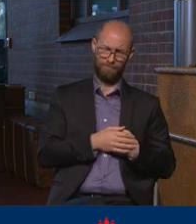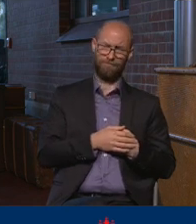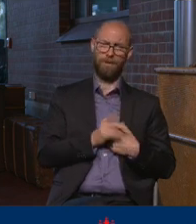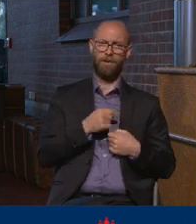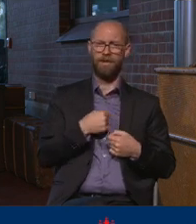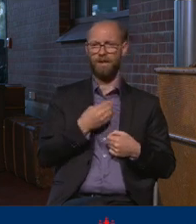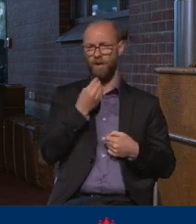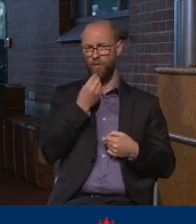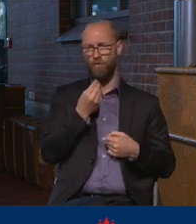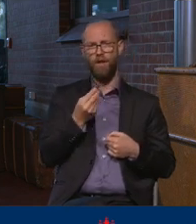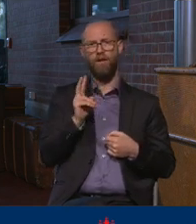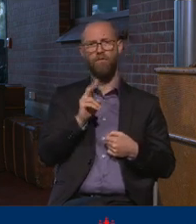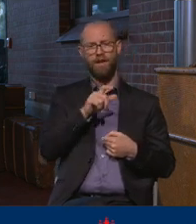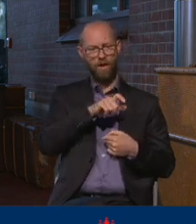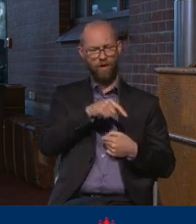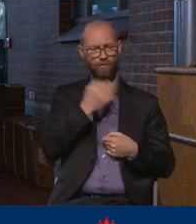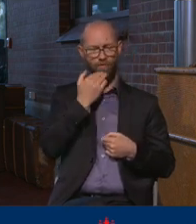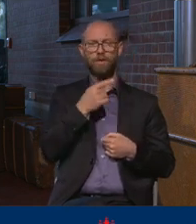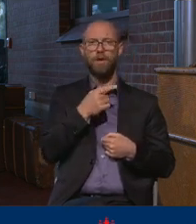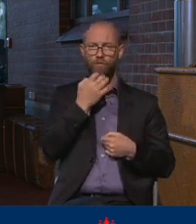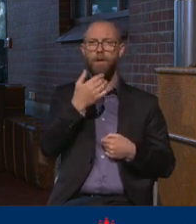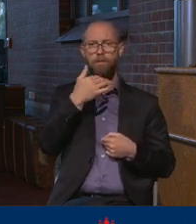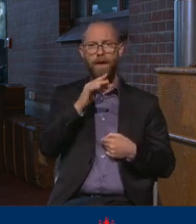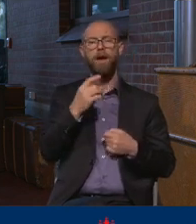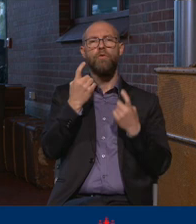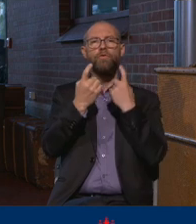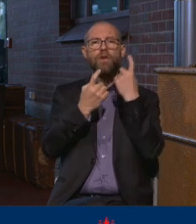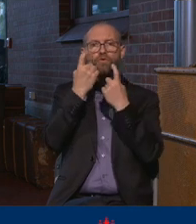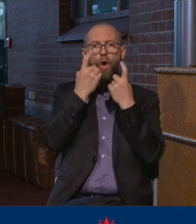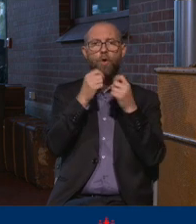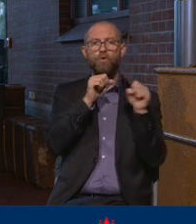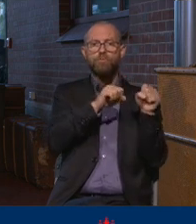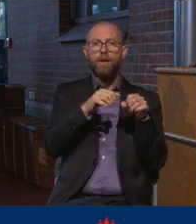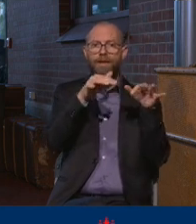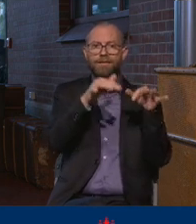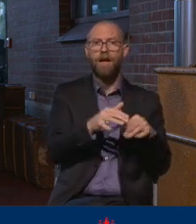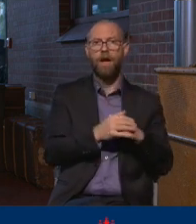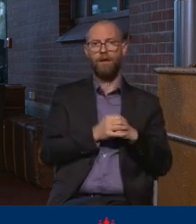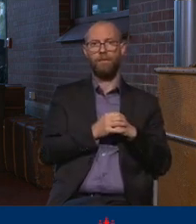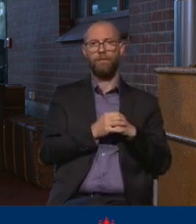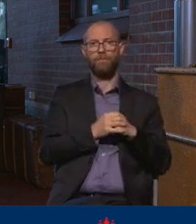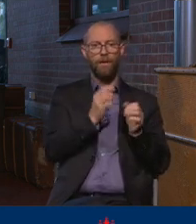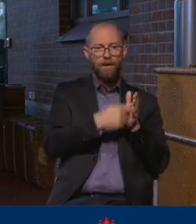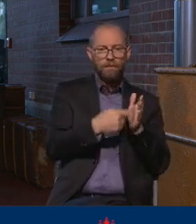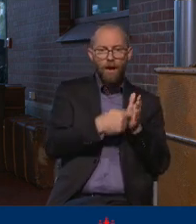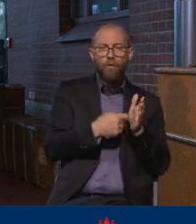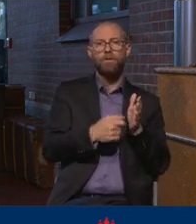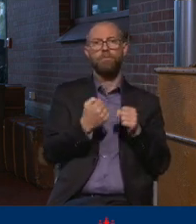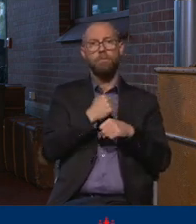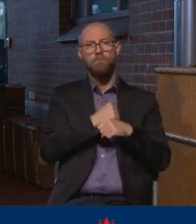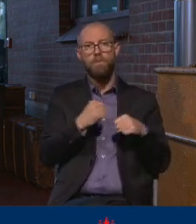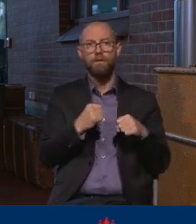mir der herzenswunsch der schülerinnen und schüler mehr versorgung zu haben platz für ein ärztehaus zu haben